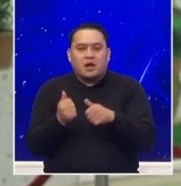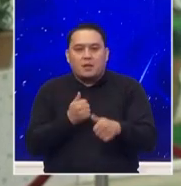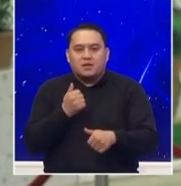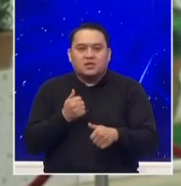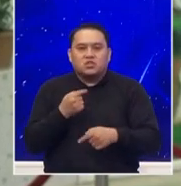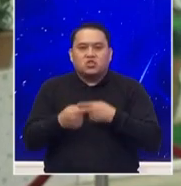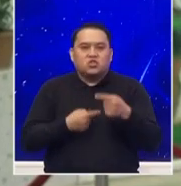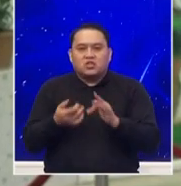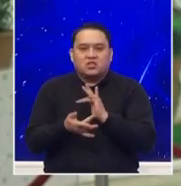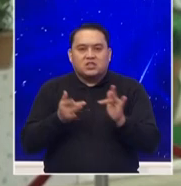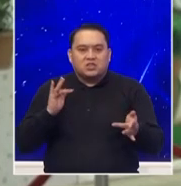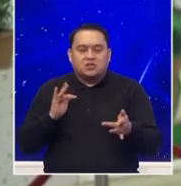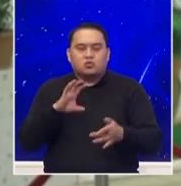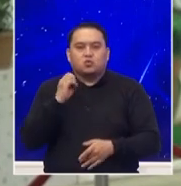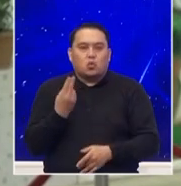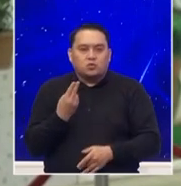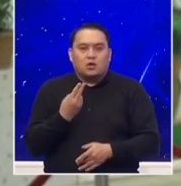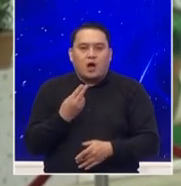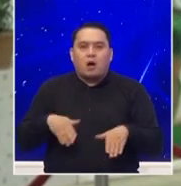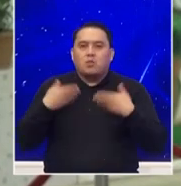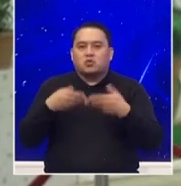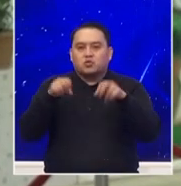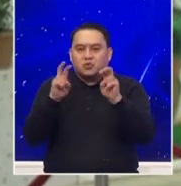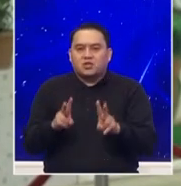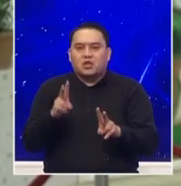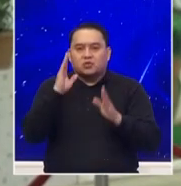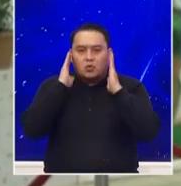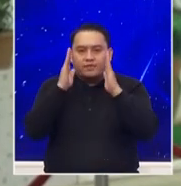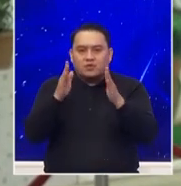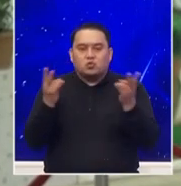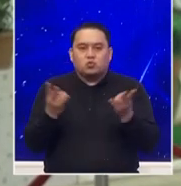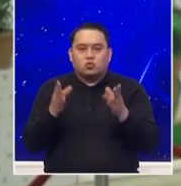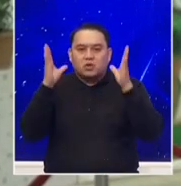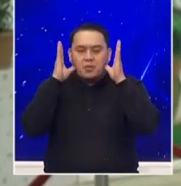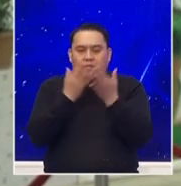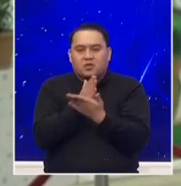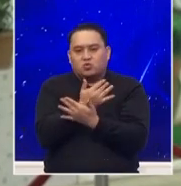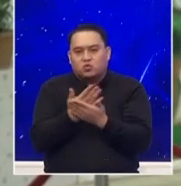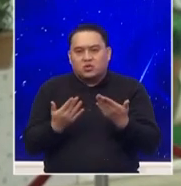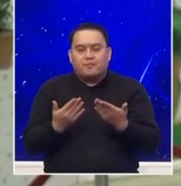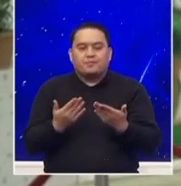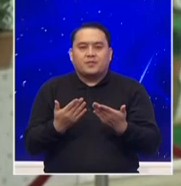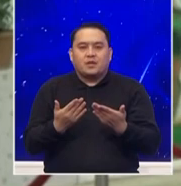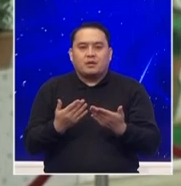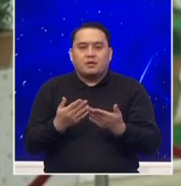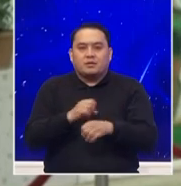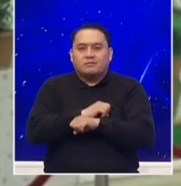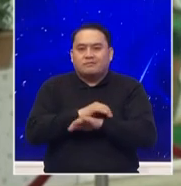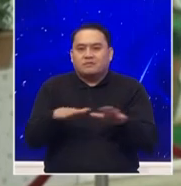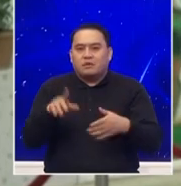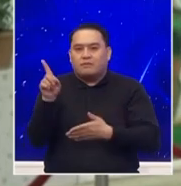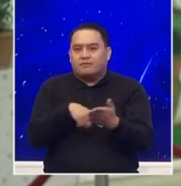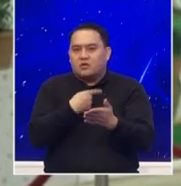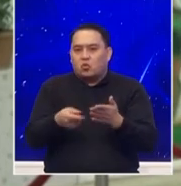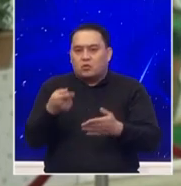посредством интернет-пространства или социальных сетей, а обращаться к специалистам, к имамам, священнослужителям и так далее. Также не рассылать